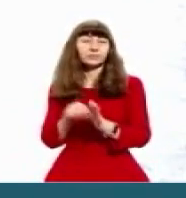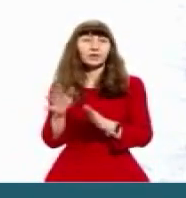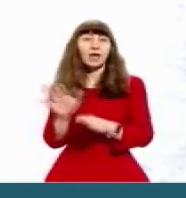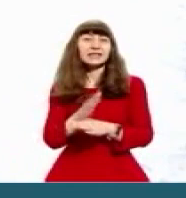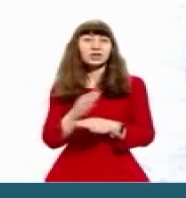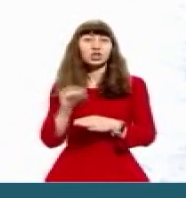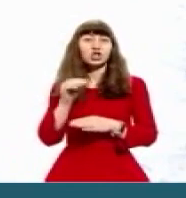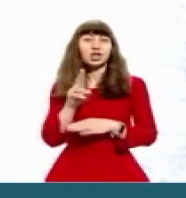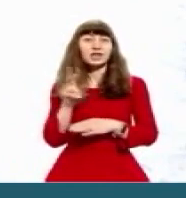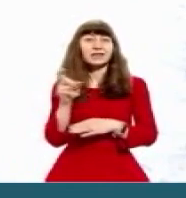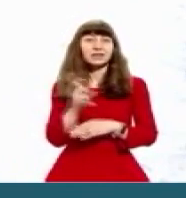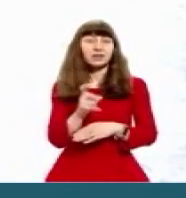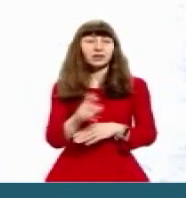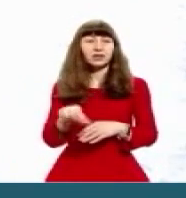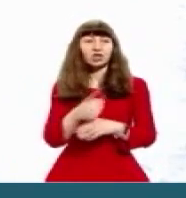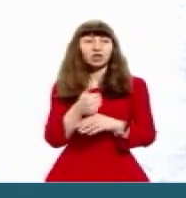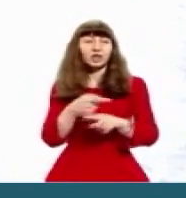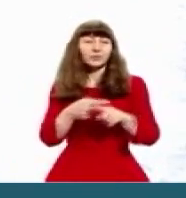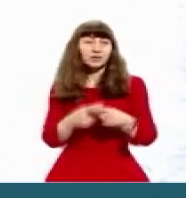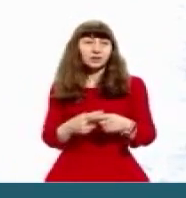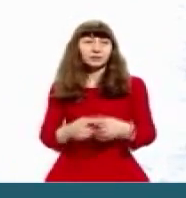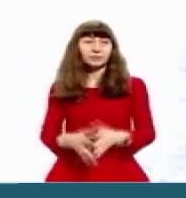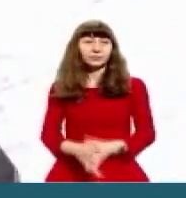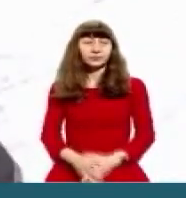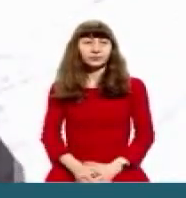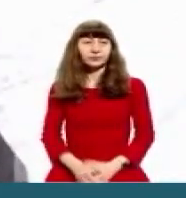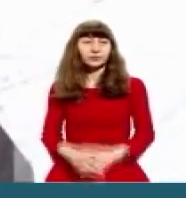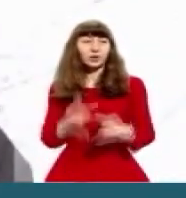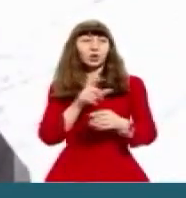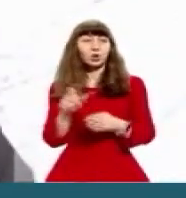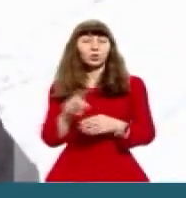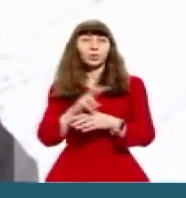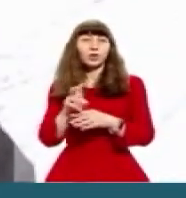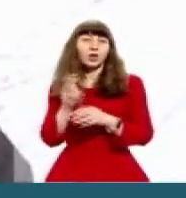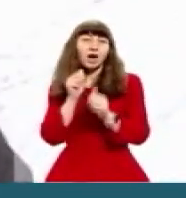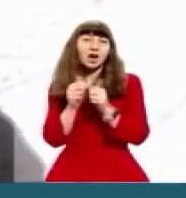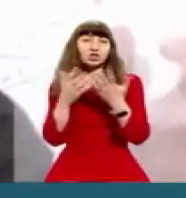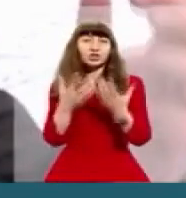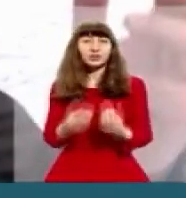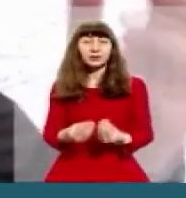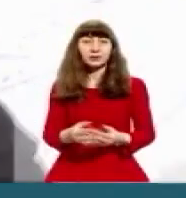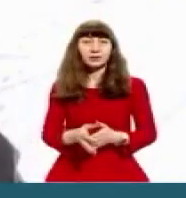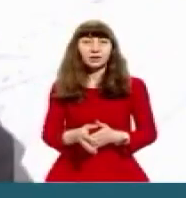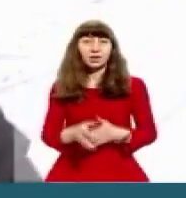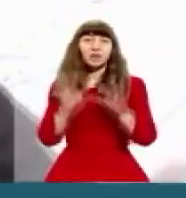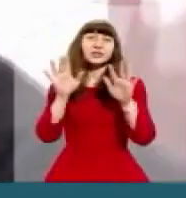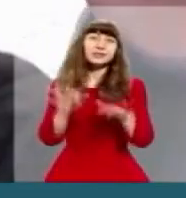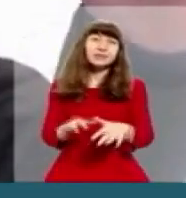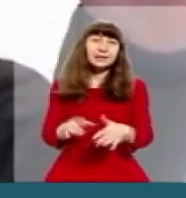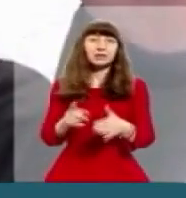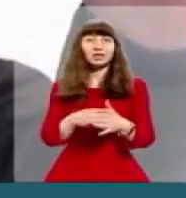ЖКХ, вместе с кураторами, начальником сектора и непосредственно начальником ЖКХ. Люди выходят каждый день, независимо от того, идет